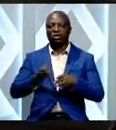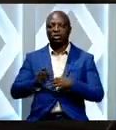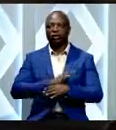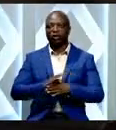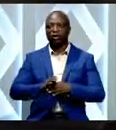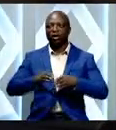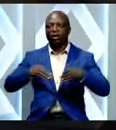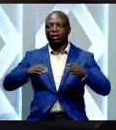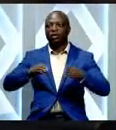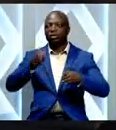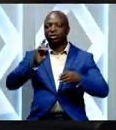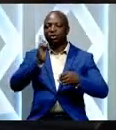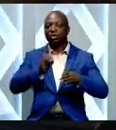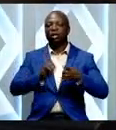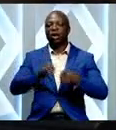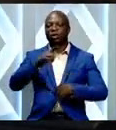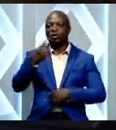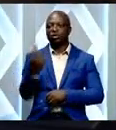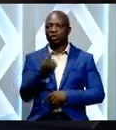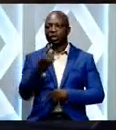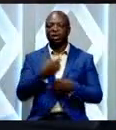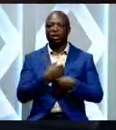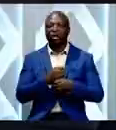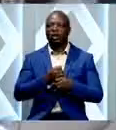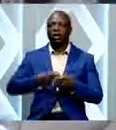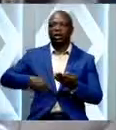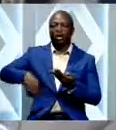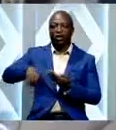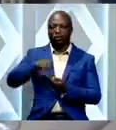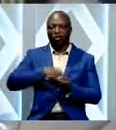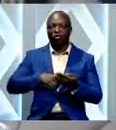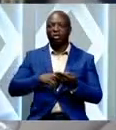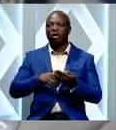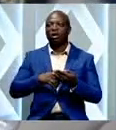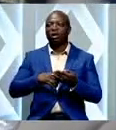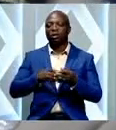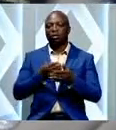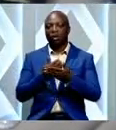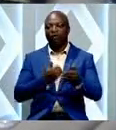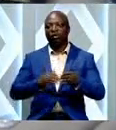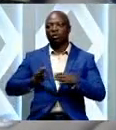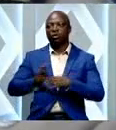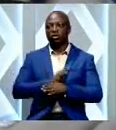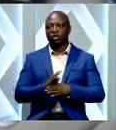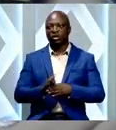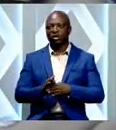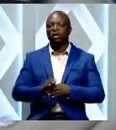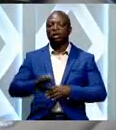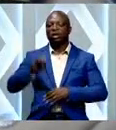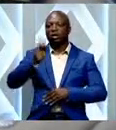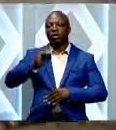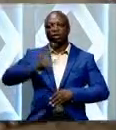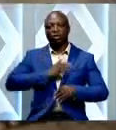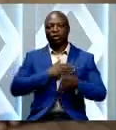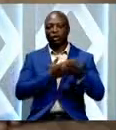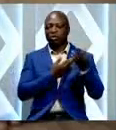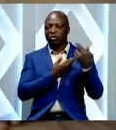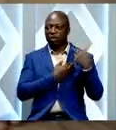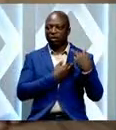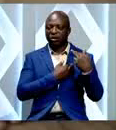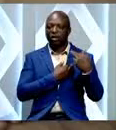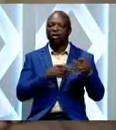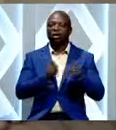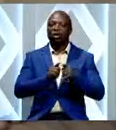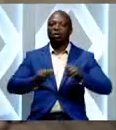ne saurait donc, à lui seul, créer un environnement pro-business. Il est donc de notre responsabilité, en